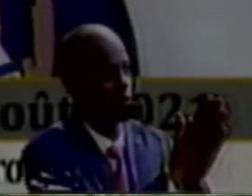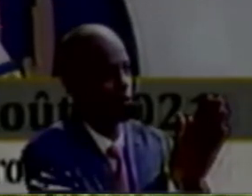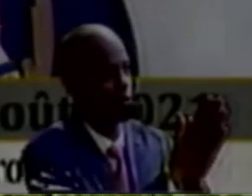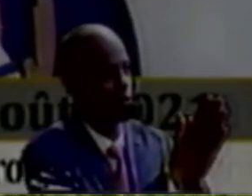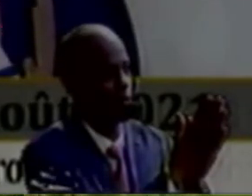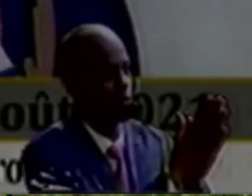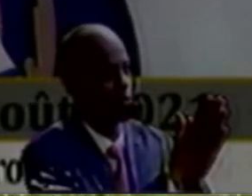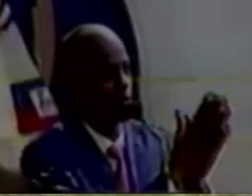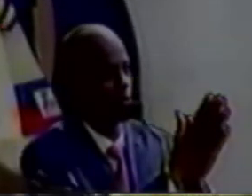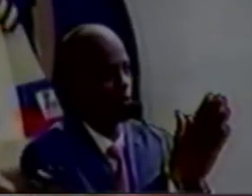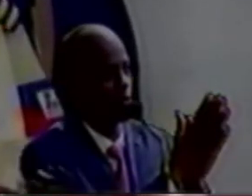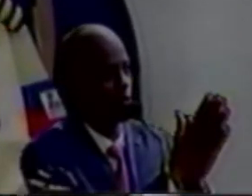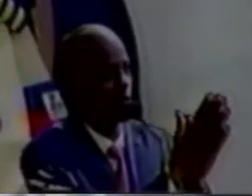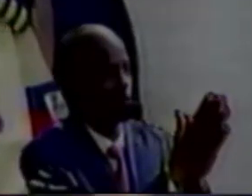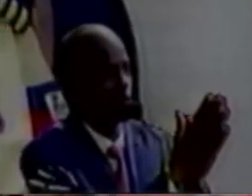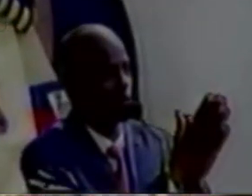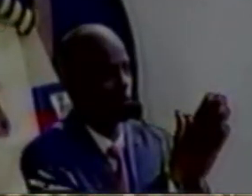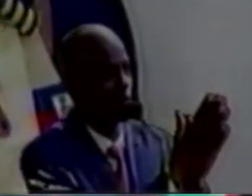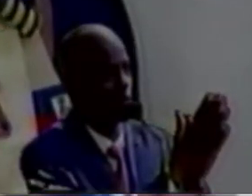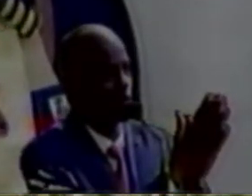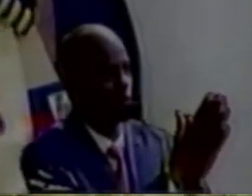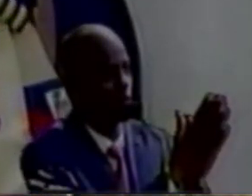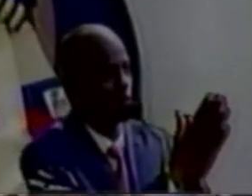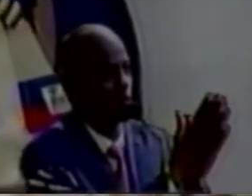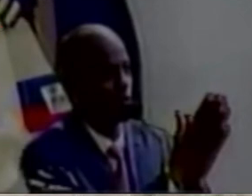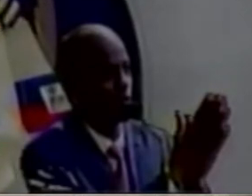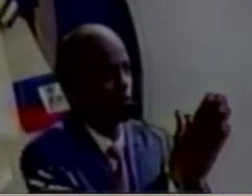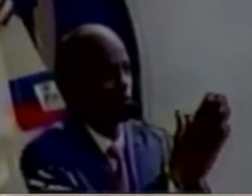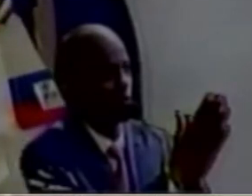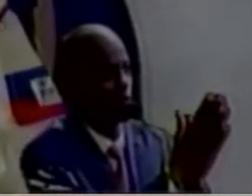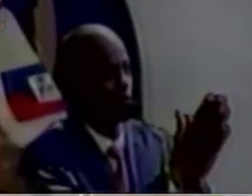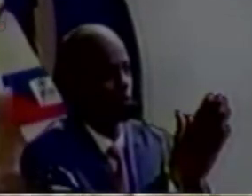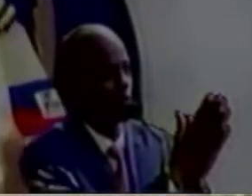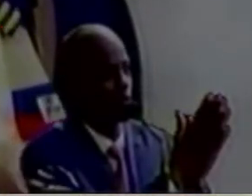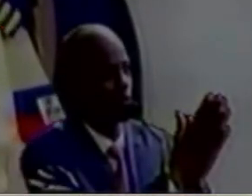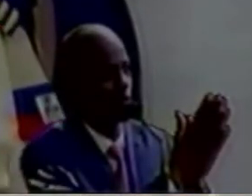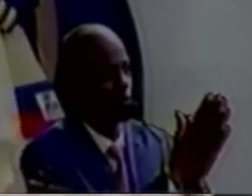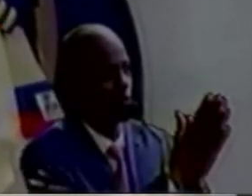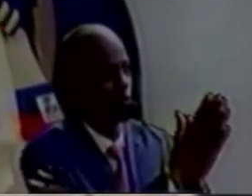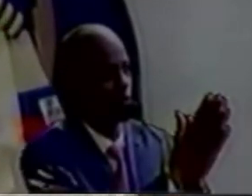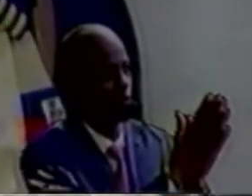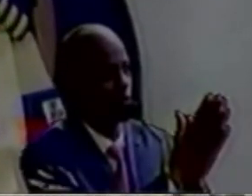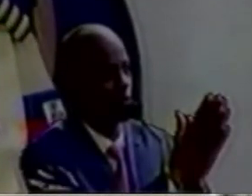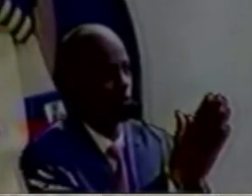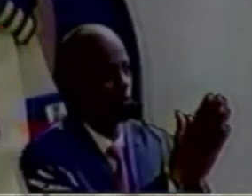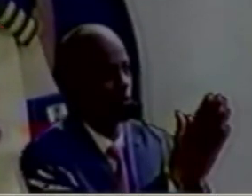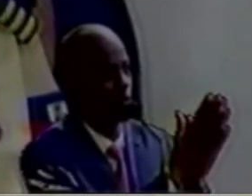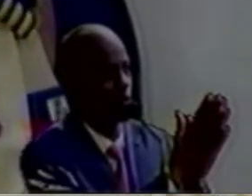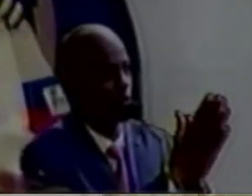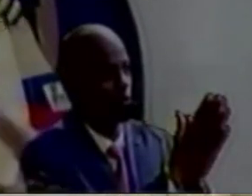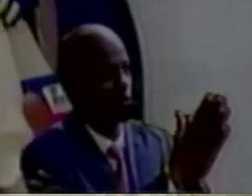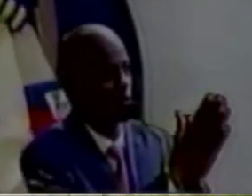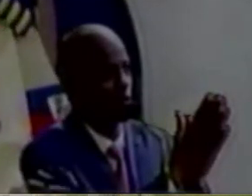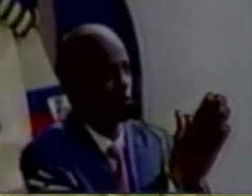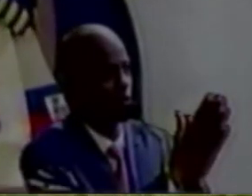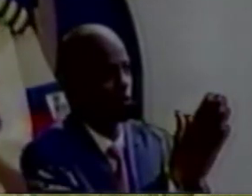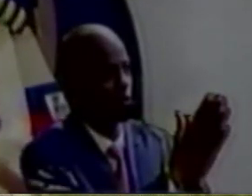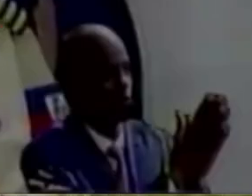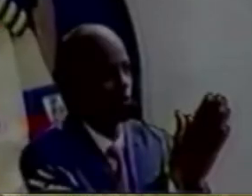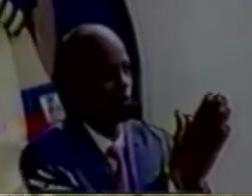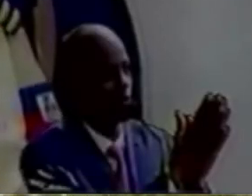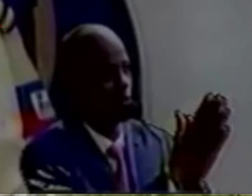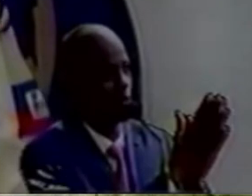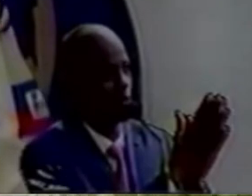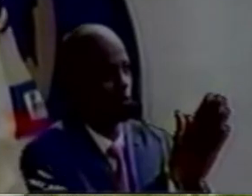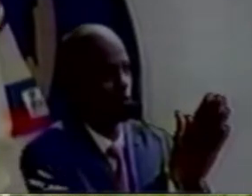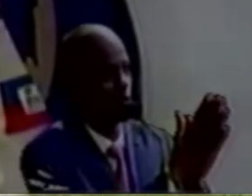14 appels en même temps. Li pas occupé sous relais ou ka font titan nous ka jeune l'eau qui prend pendant titan mais ou ka font titan nous